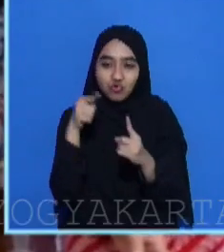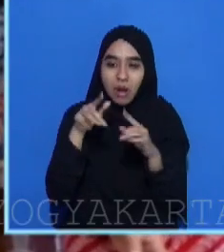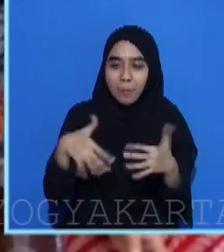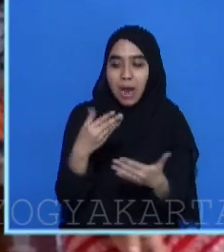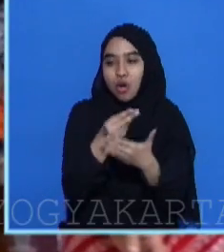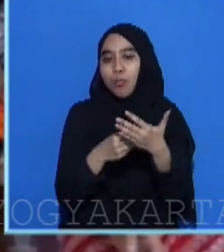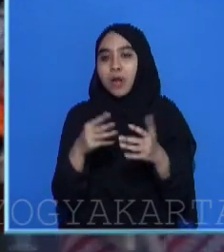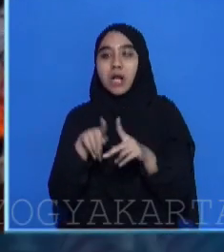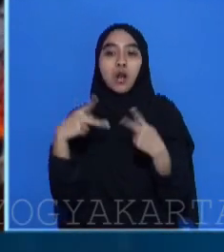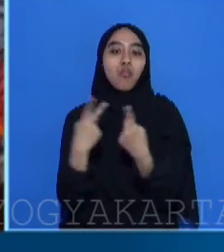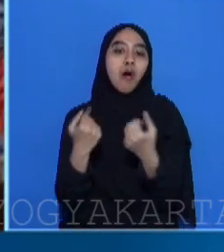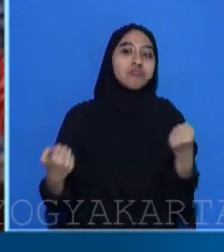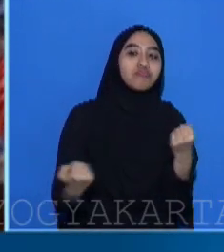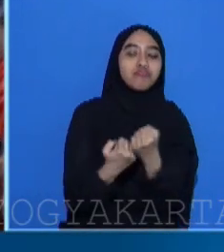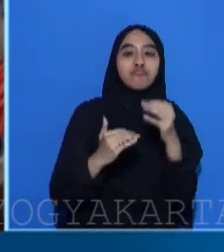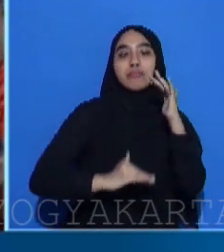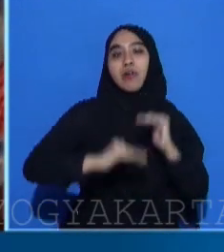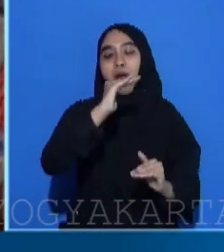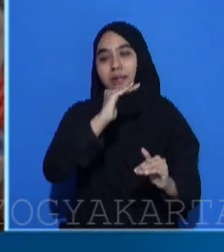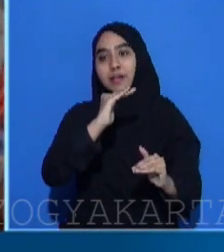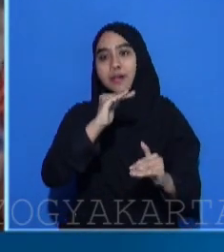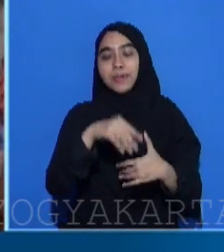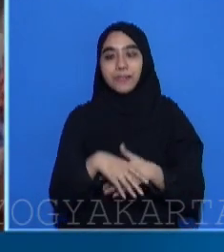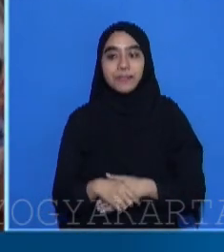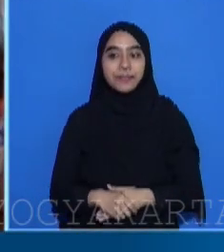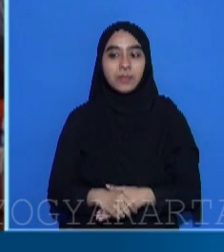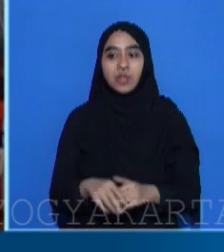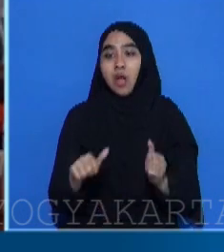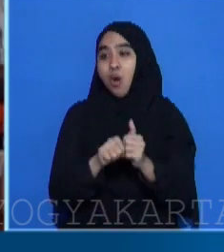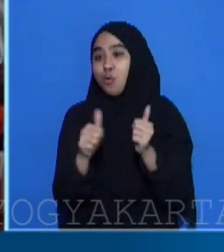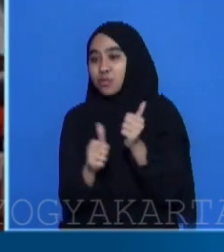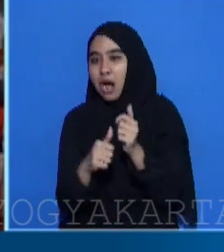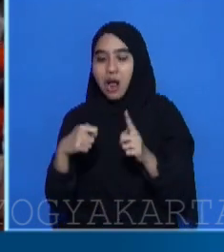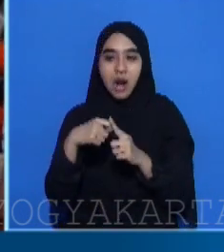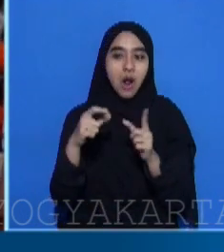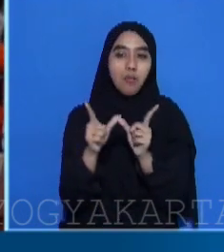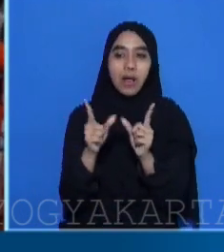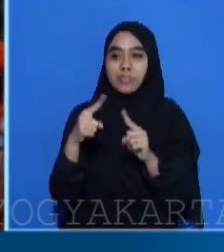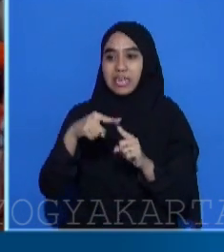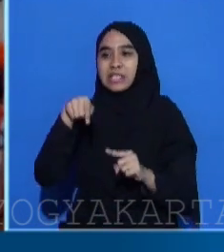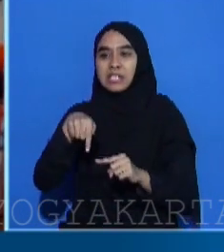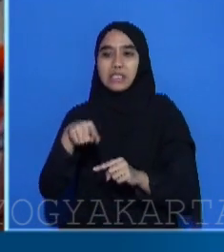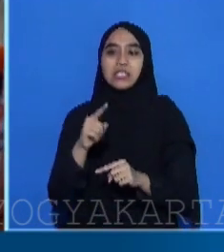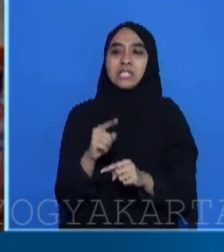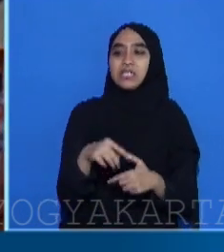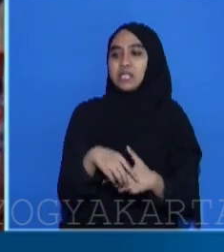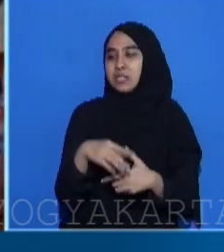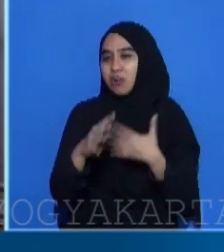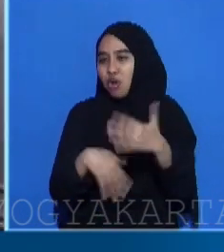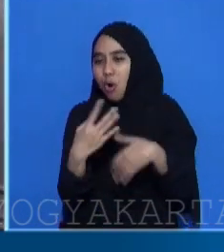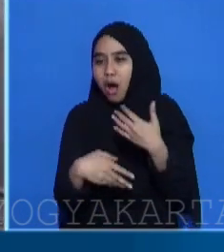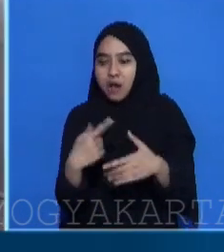di KWT Lestari itu sempalannya dari anggotanya dari KWT migunani kita bergerak di olahan lidah guaya dan